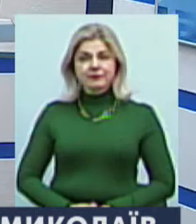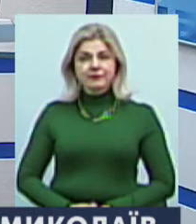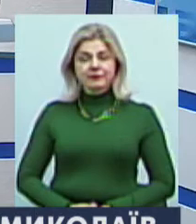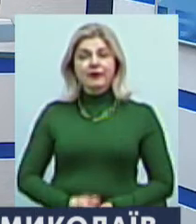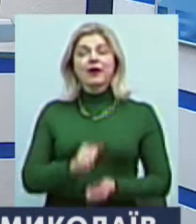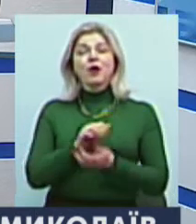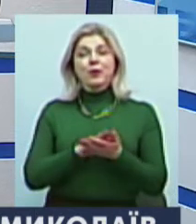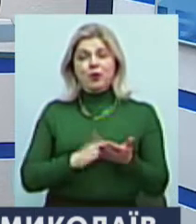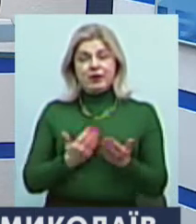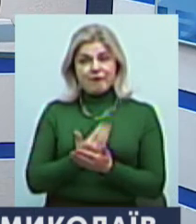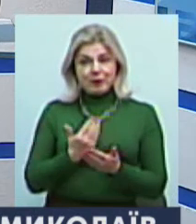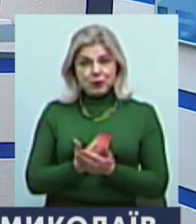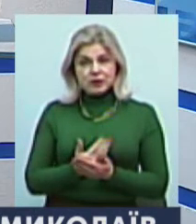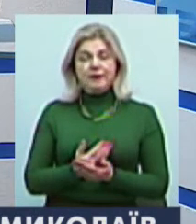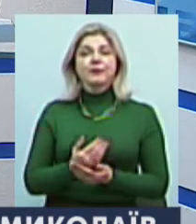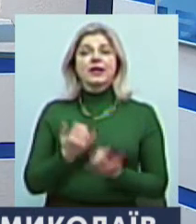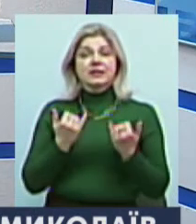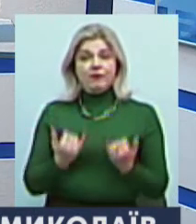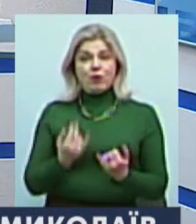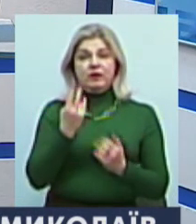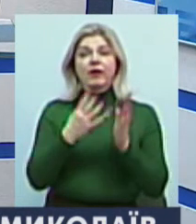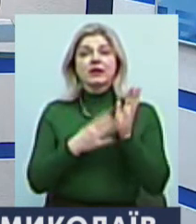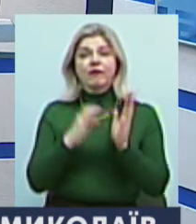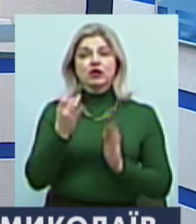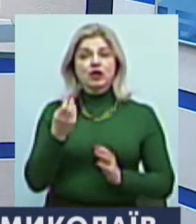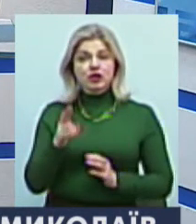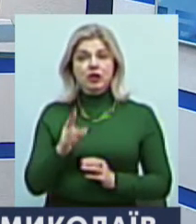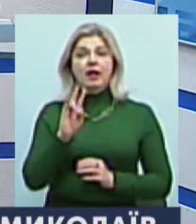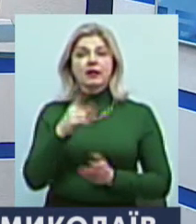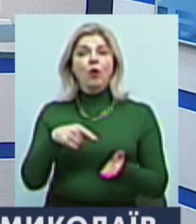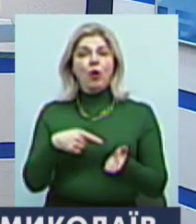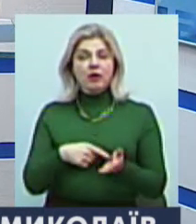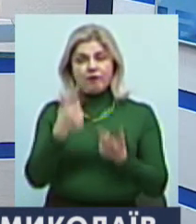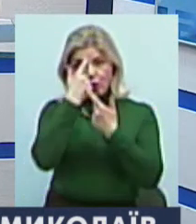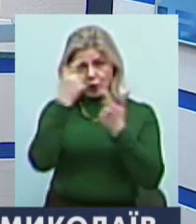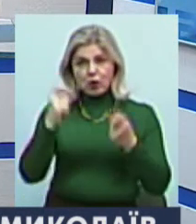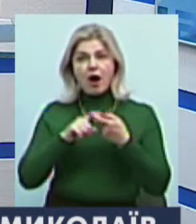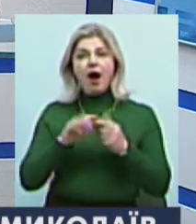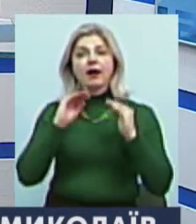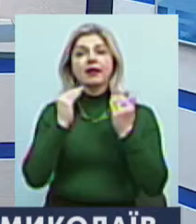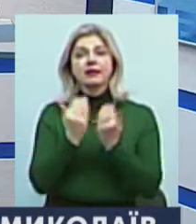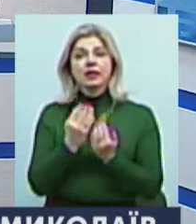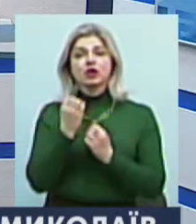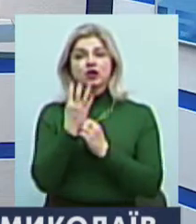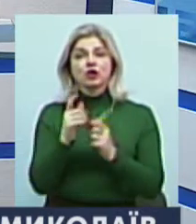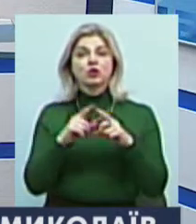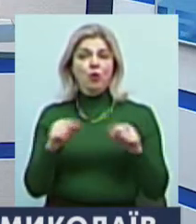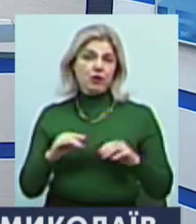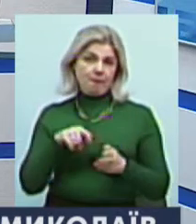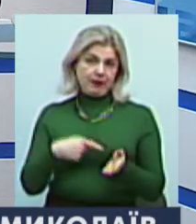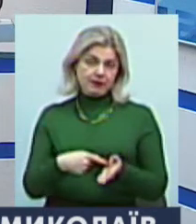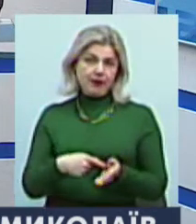І ми продовжуємо наш випуск. Від сьогодні, 29 січня, у Миколаєві оголошено карантин у 14 школах